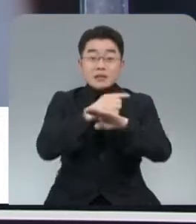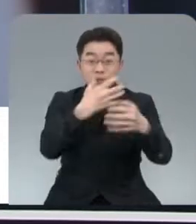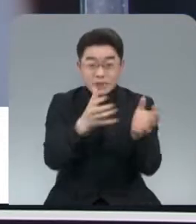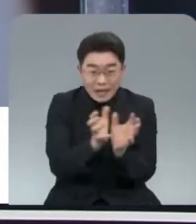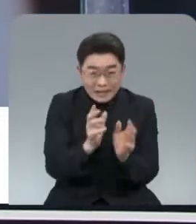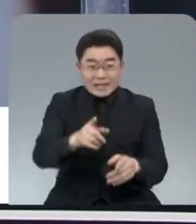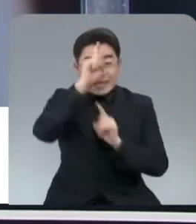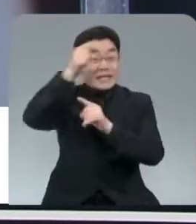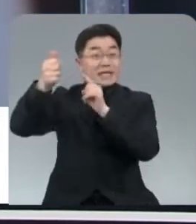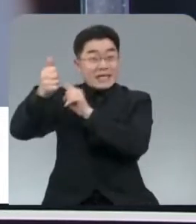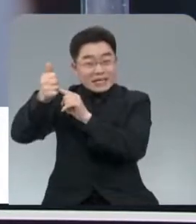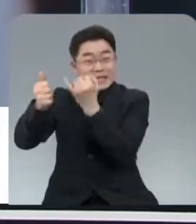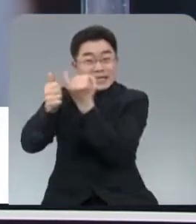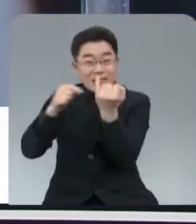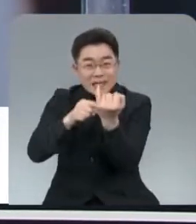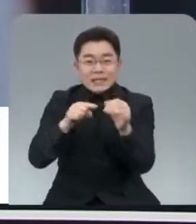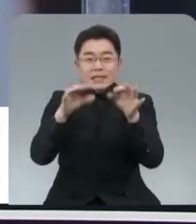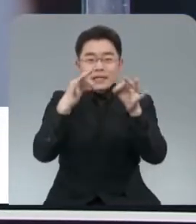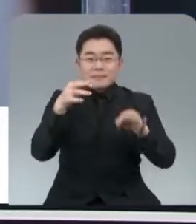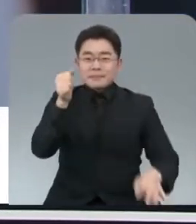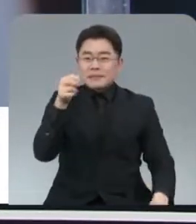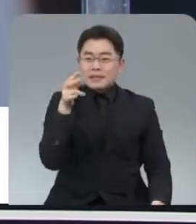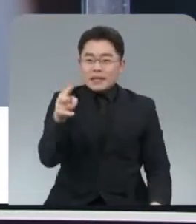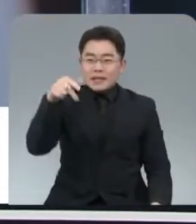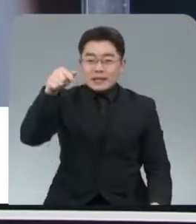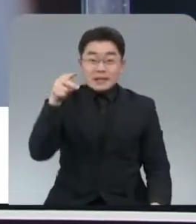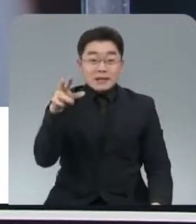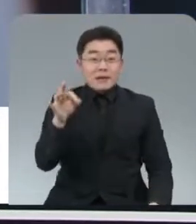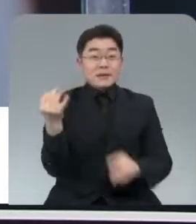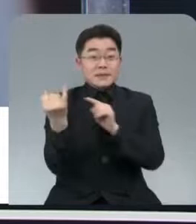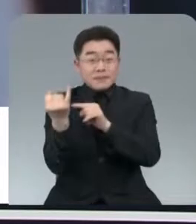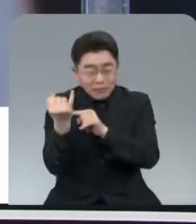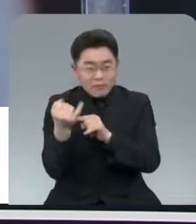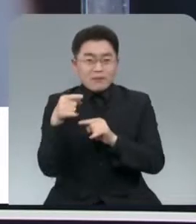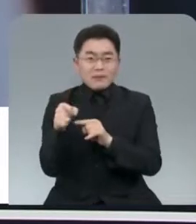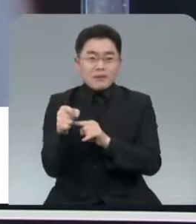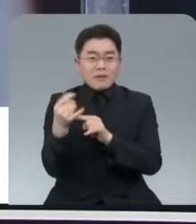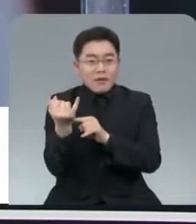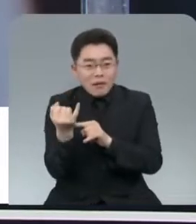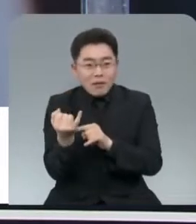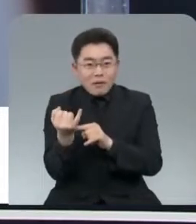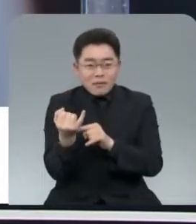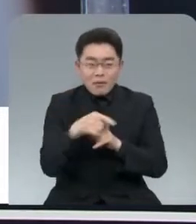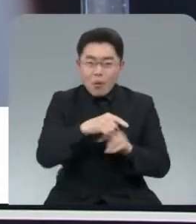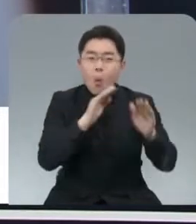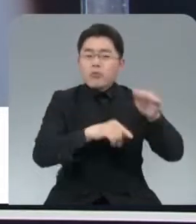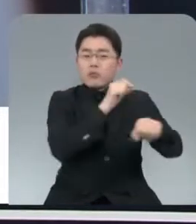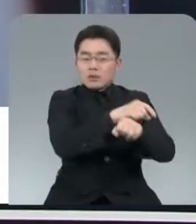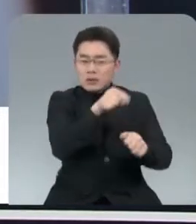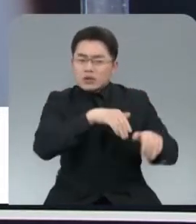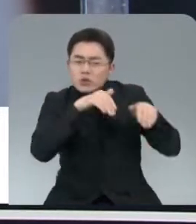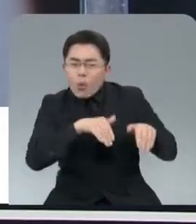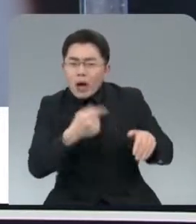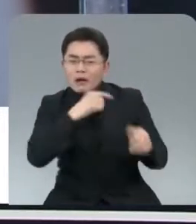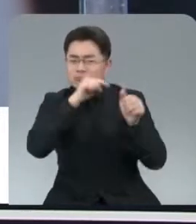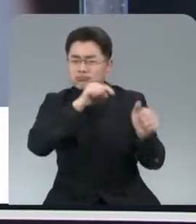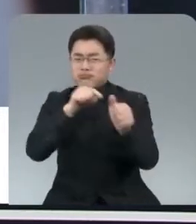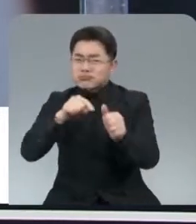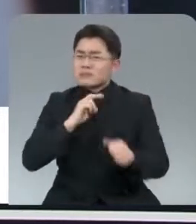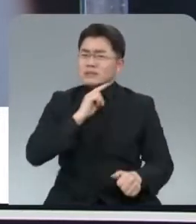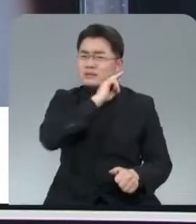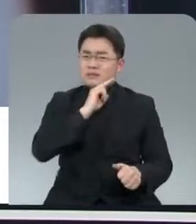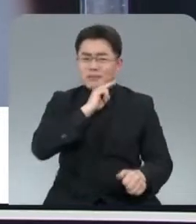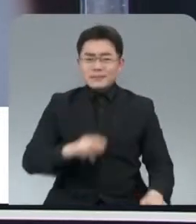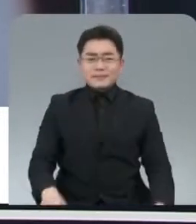다음 소식입니다. 더불어민주당 이재명 후보의 배우자 김혜경 씨의 사적인 용무에 경기도 공무원들이 동원됐다는 의혹이 연휴